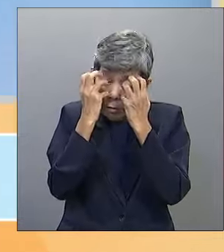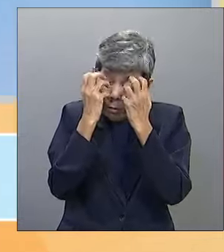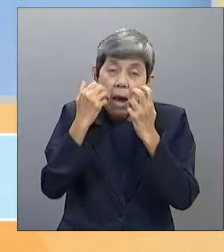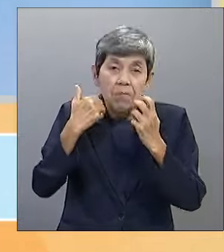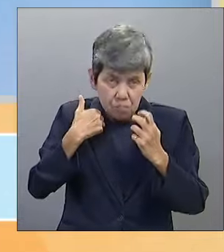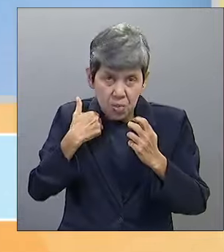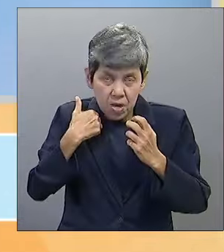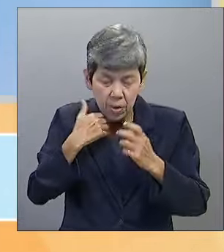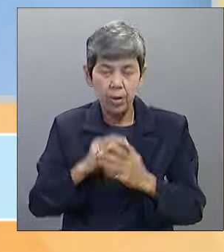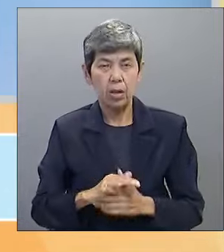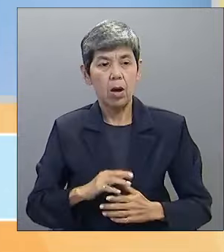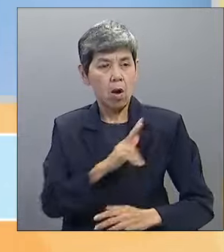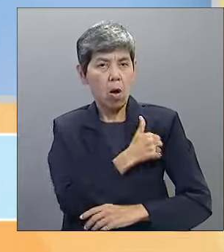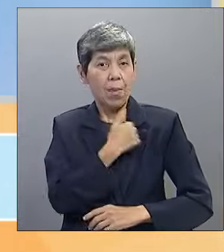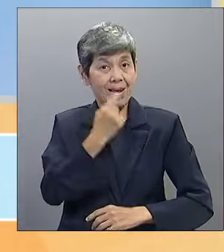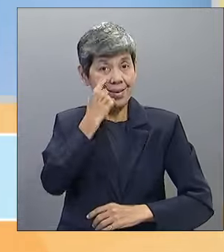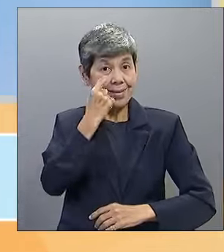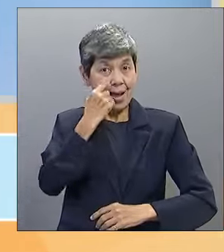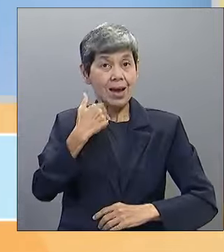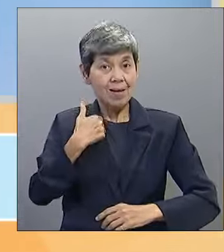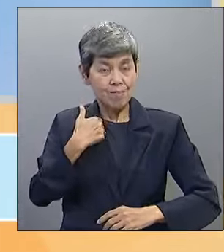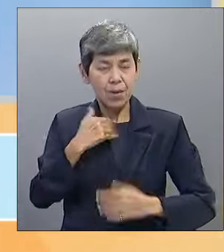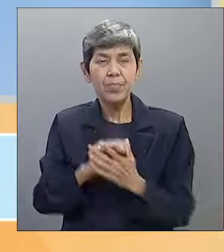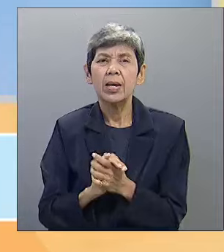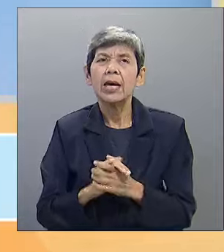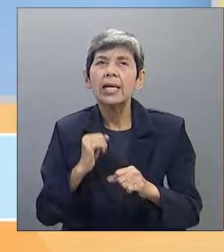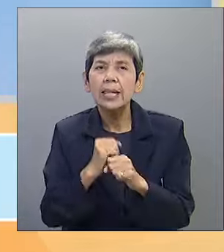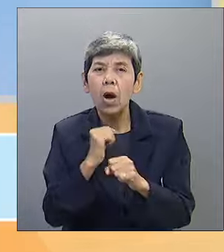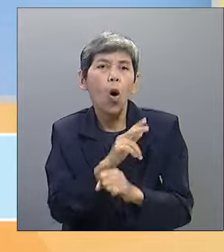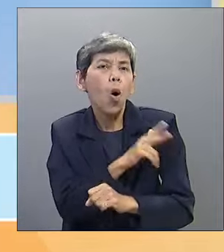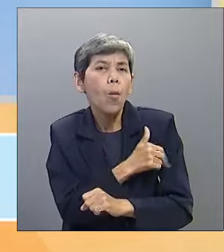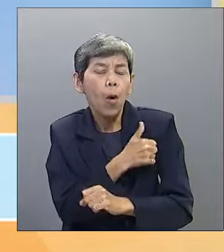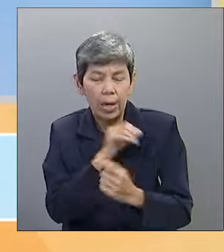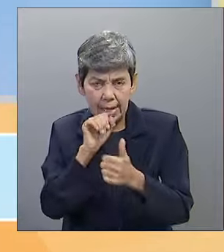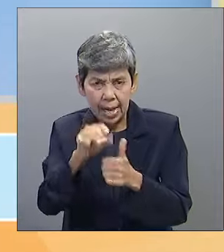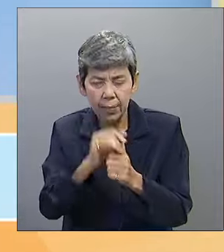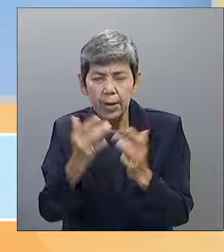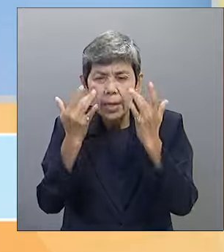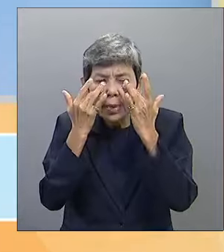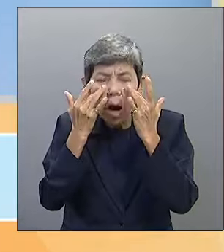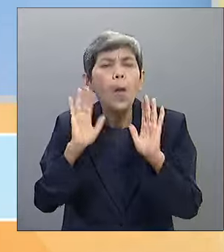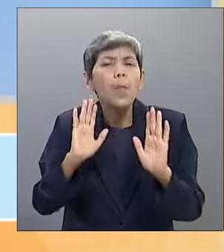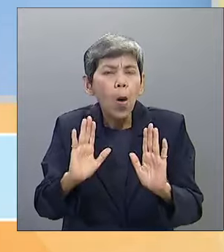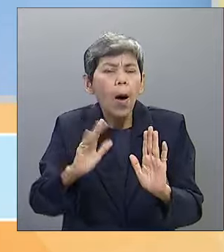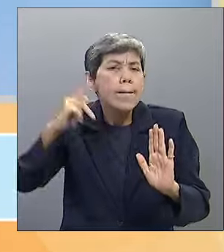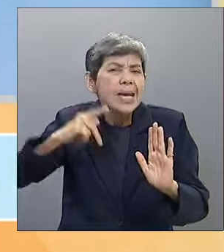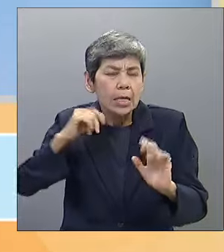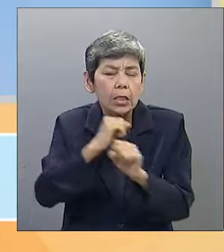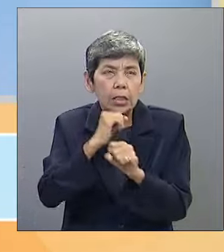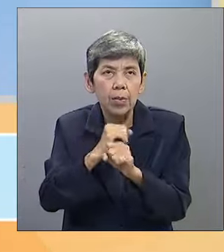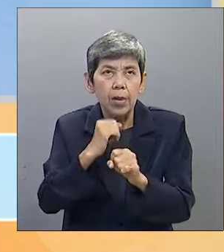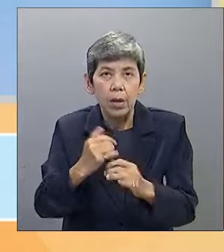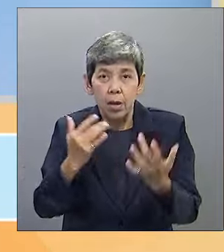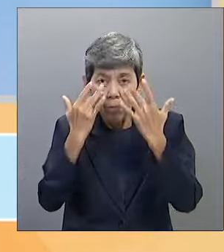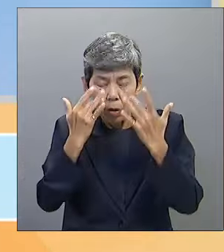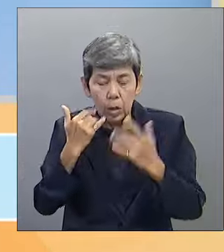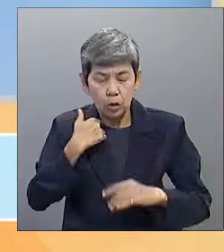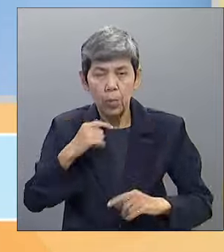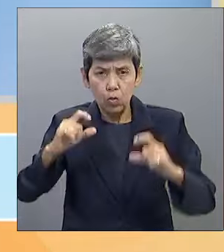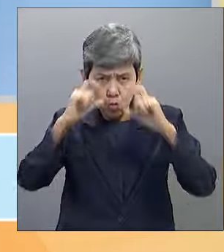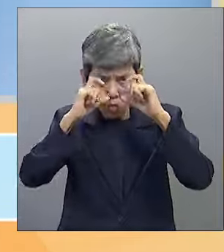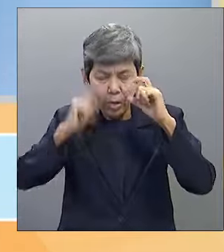งๆแล้วเนี่ยในมุมของจักษุแพทย์เนี่ยเราจะแนะนำว่าคอนแทคเลนส์เนี่ยให้ใส่เฉพาะเวลาที่จำเป็นนะครับงั้นคนที่จะใช้คอนแทคเลนส์เองก็ยังควรมีแว่